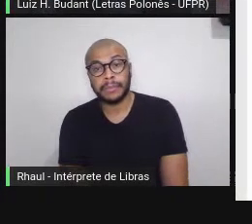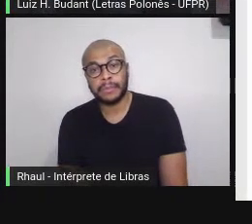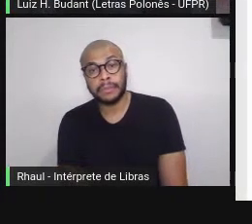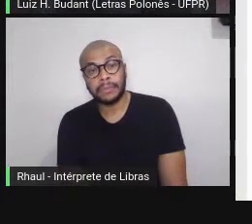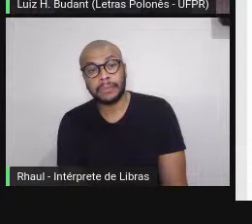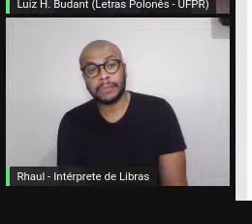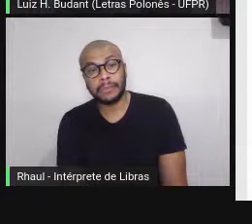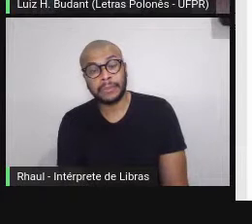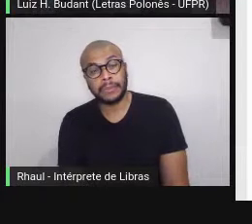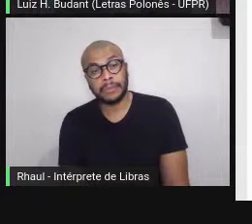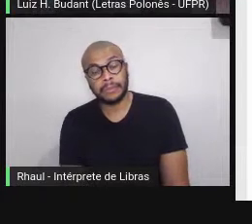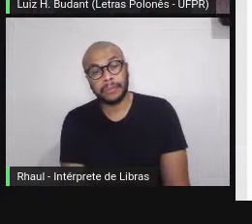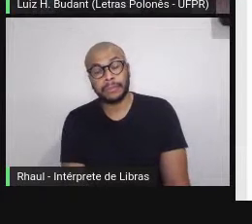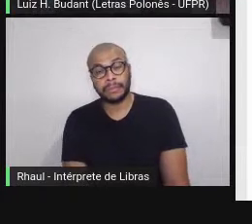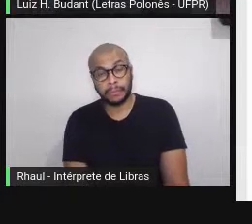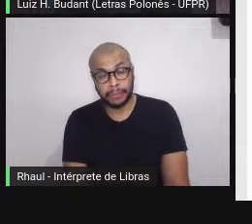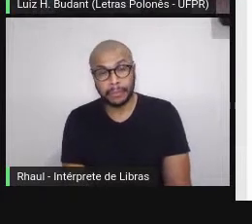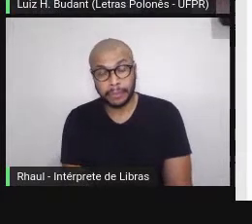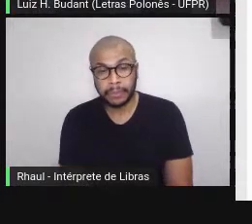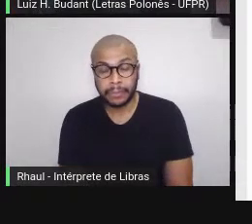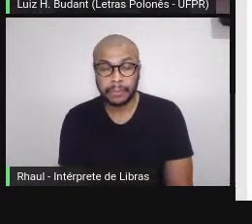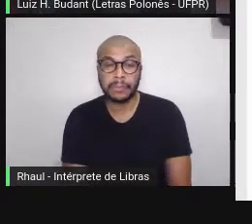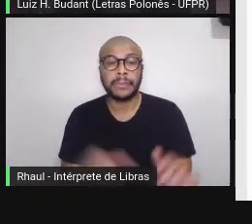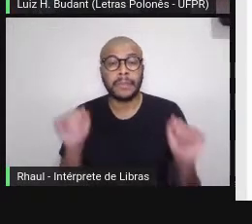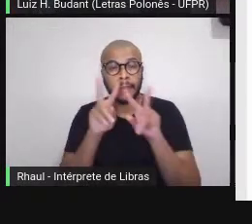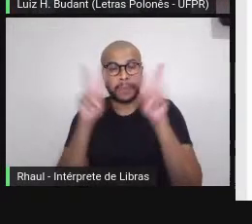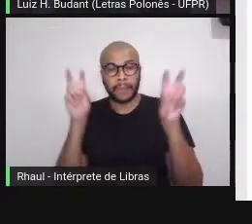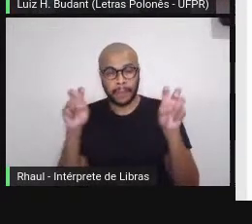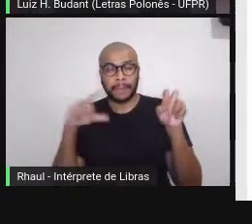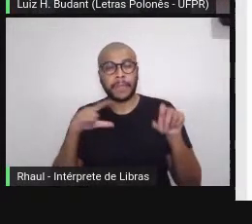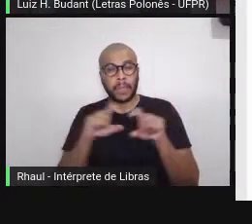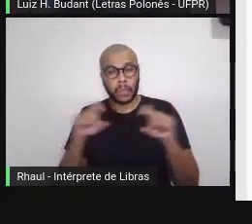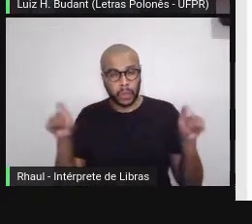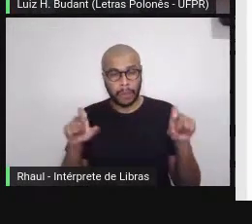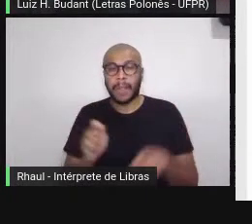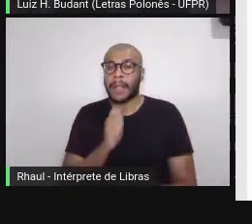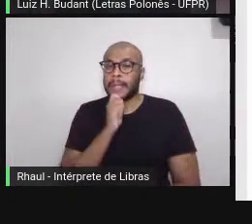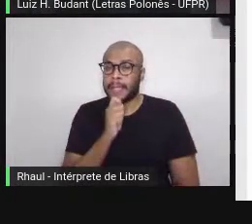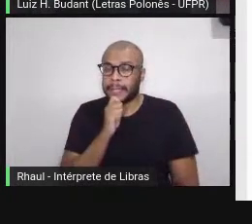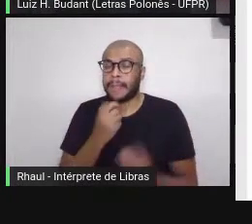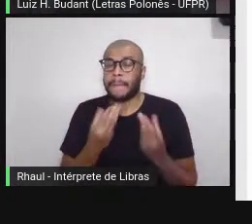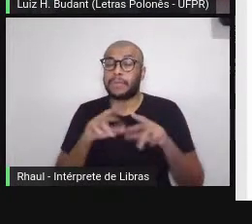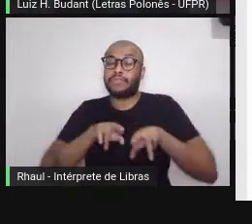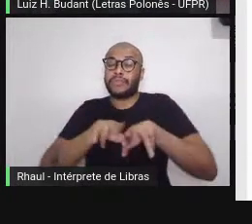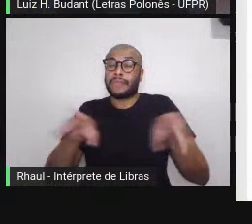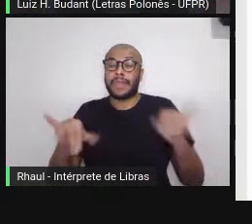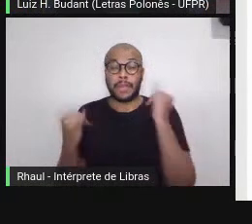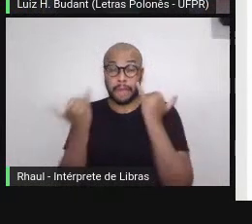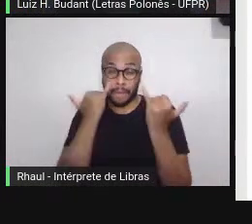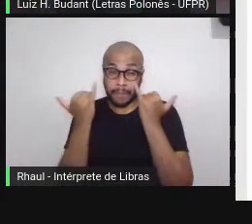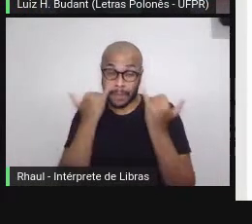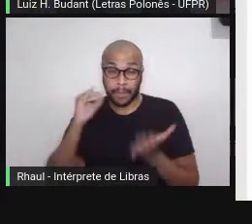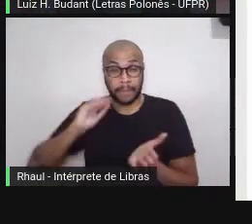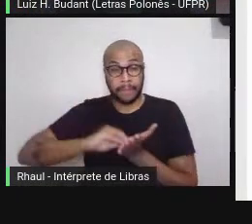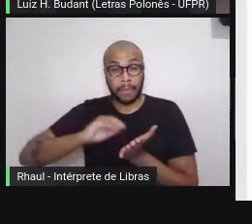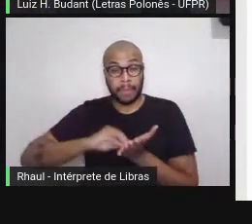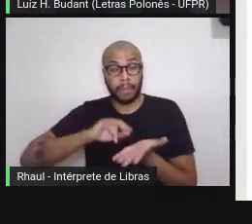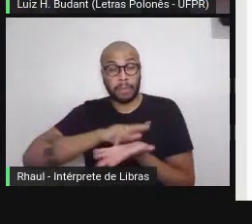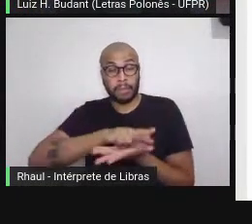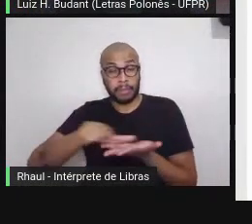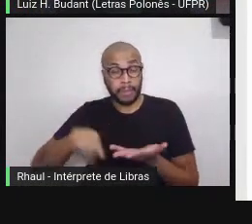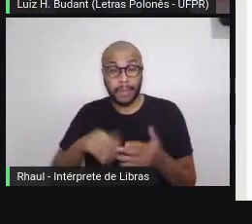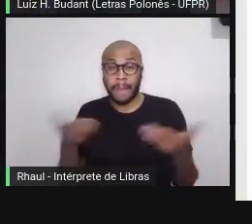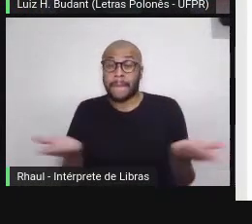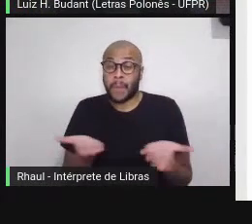E então, sobre o tema da declinação dos sobrenomes, ainda muitas e muitas e muitas informações, mas por